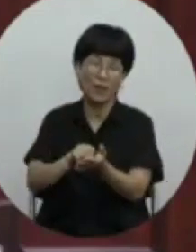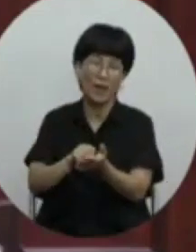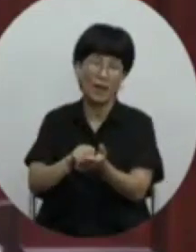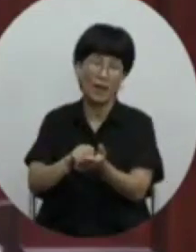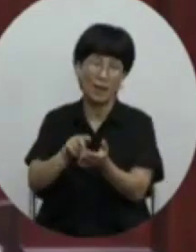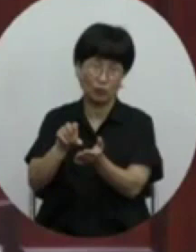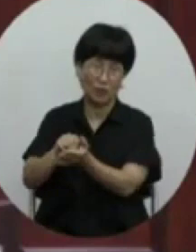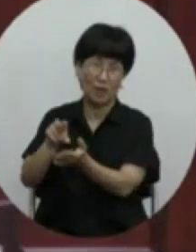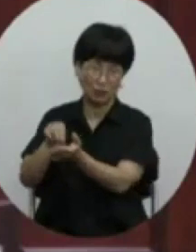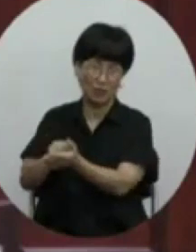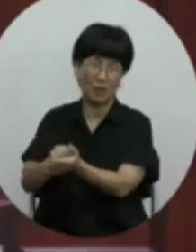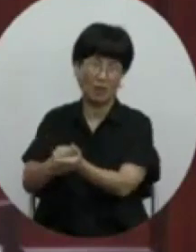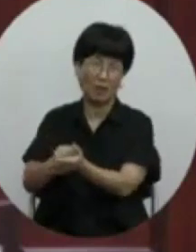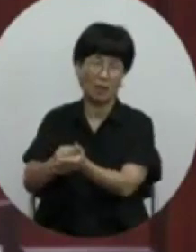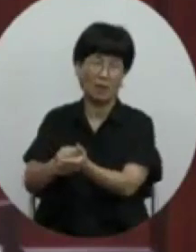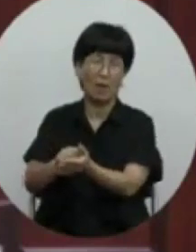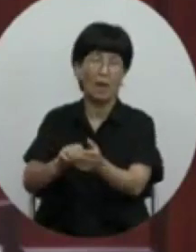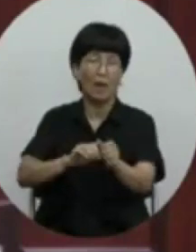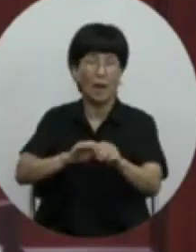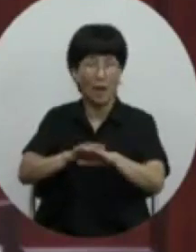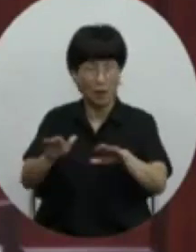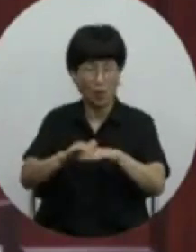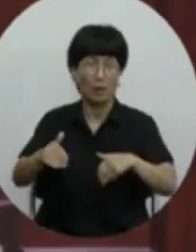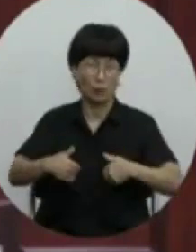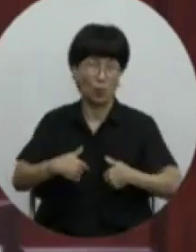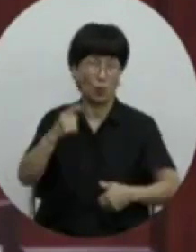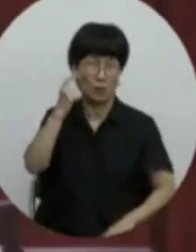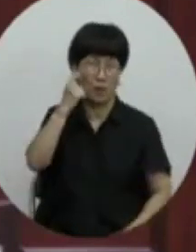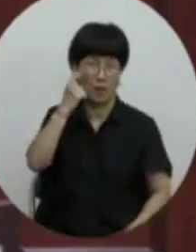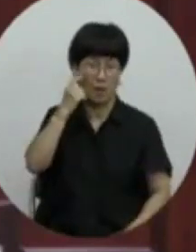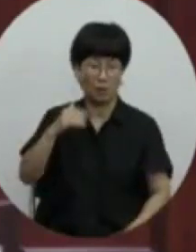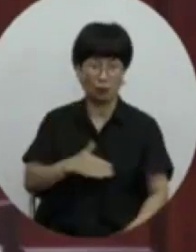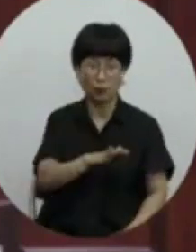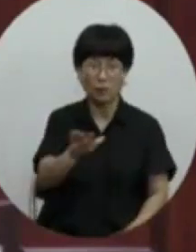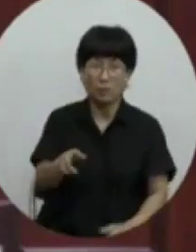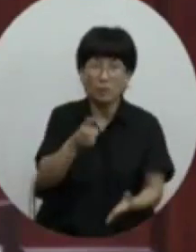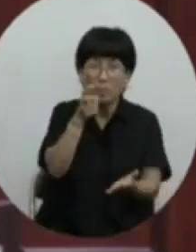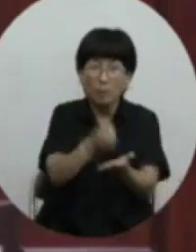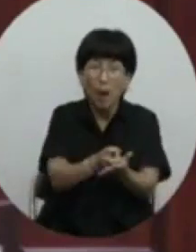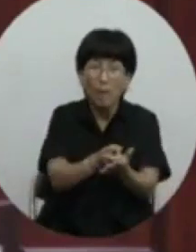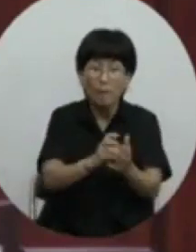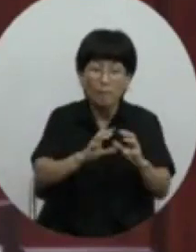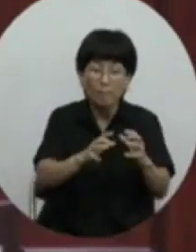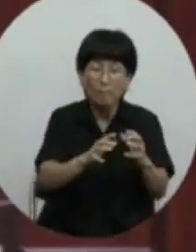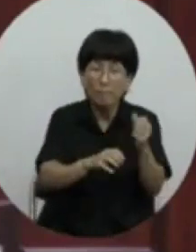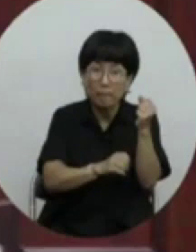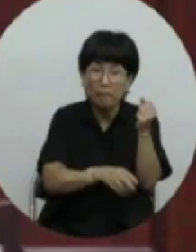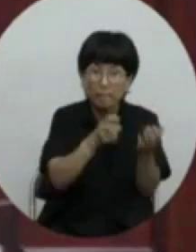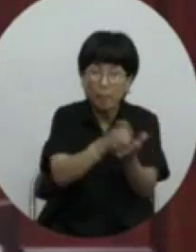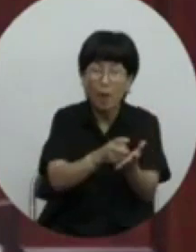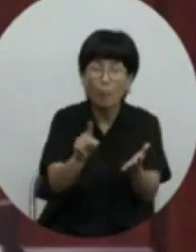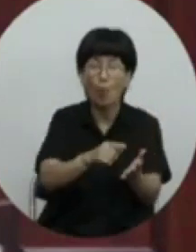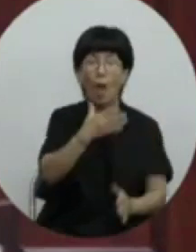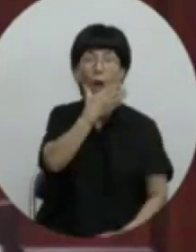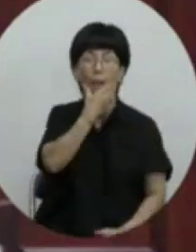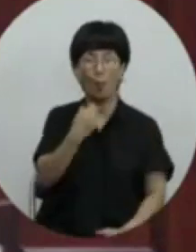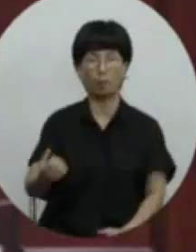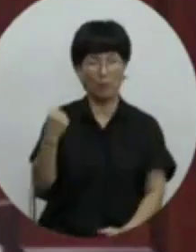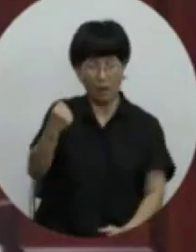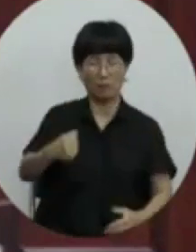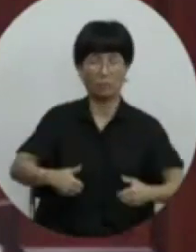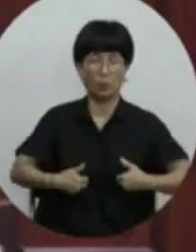중대한 사안이라고 생각합니다. 우리는 헌법에 명기되어 있는 것처럼 행복하게 살 권리가